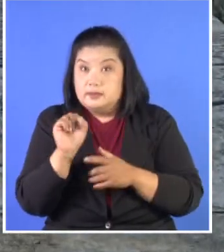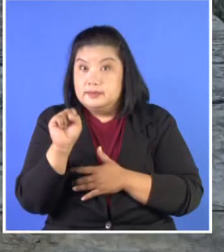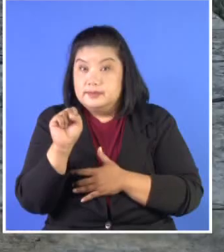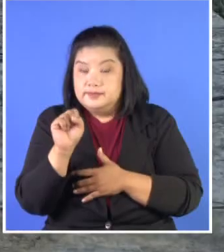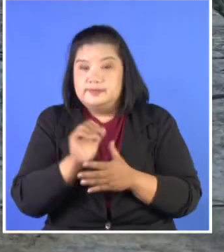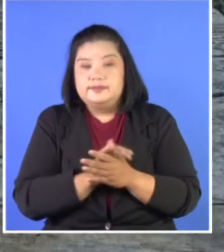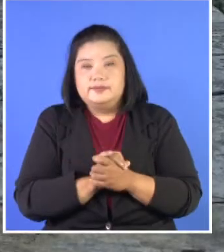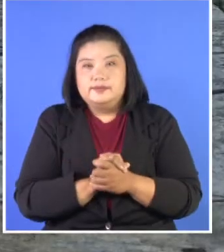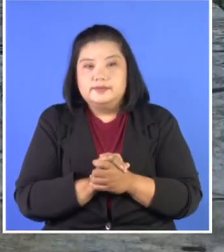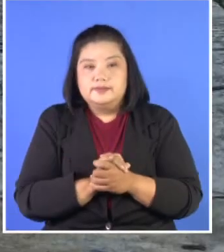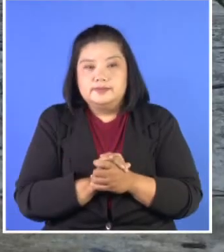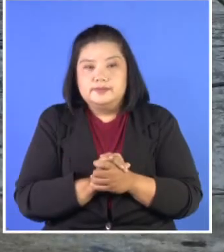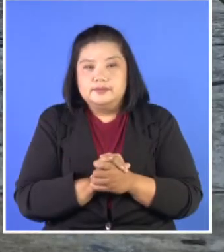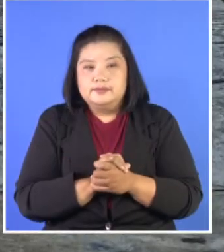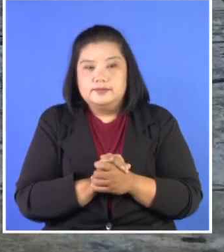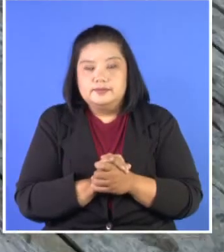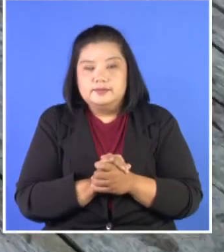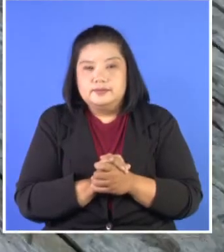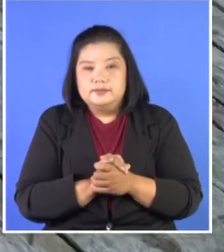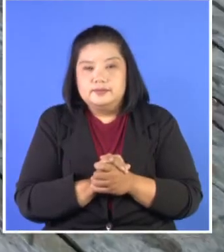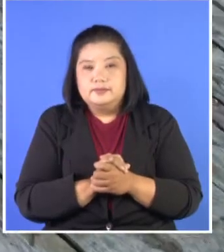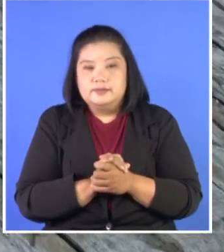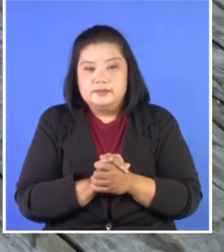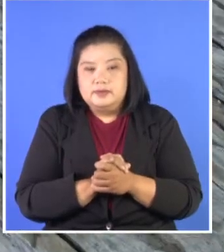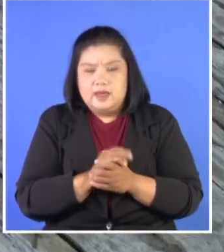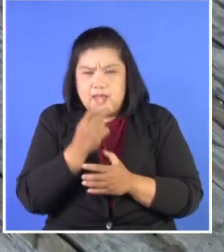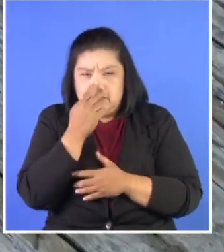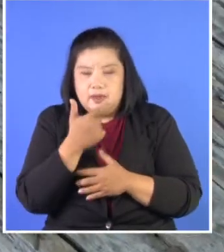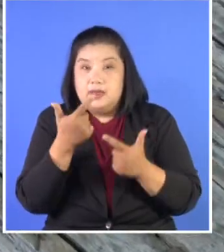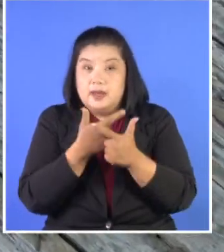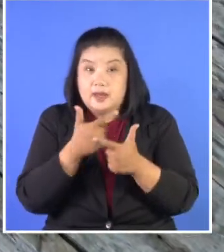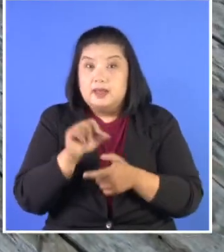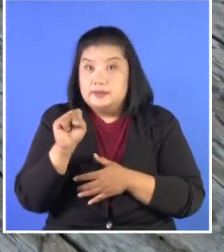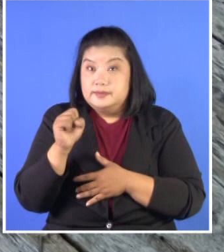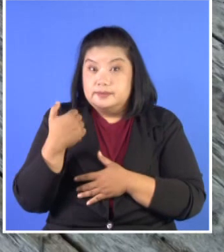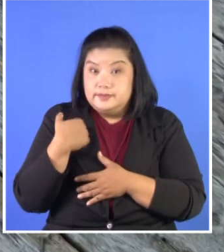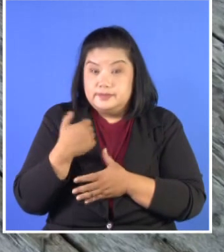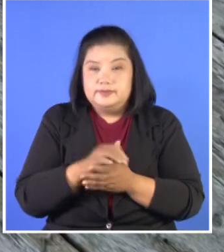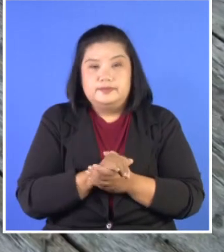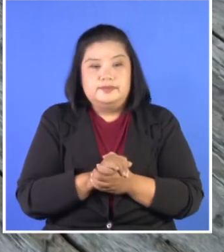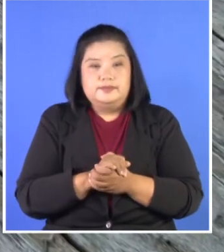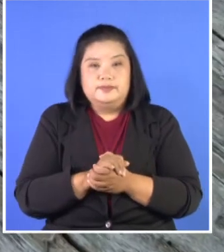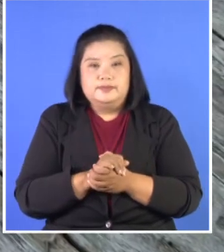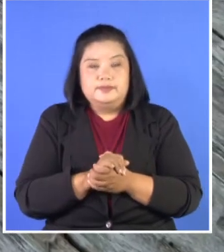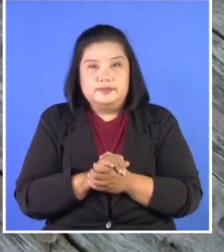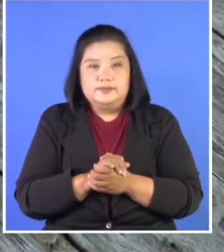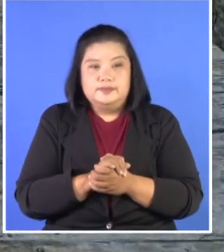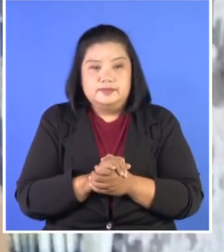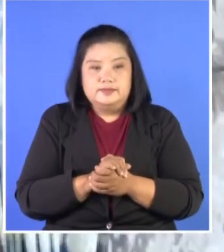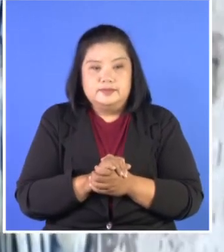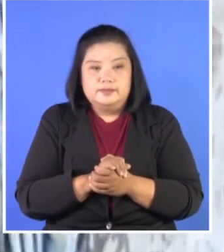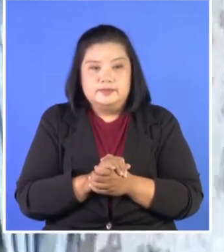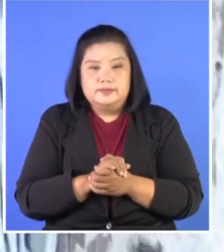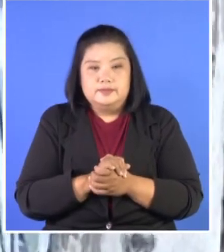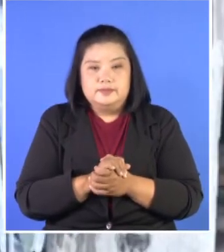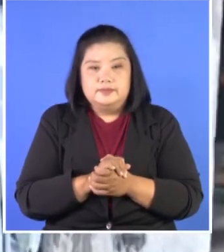ก็หาไม่เจอหรอกก็เลยบอกว่าเอ้ามันไม่เจอก็เลยถามเลขที่บ้านก็แล้วกันไหนๆก็ไหนๆแล้วก็